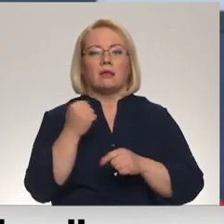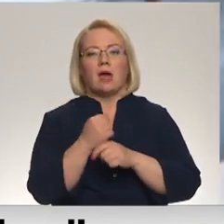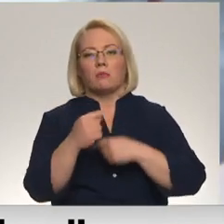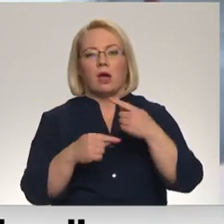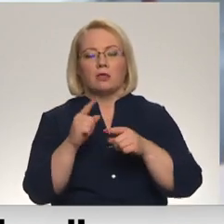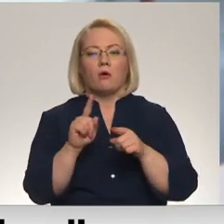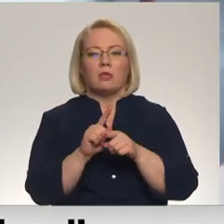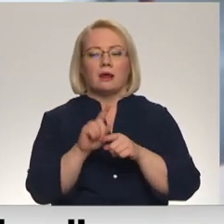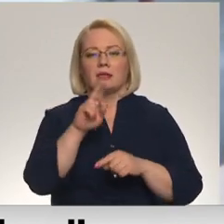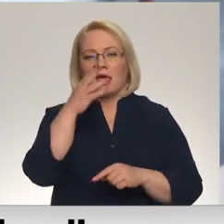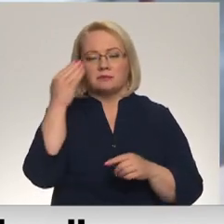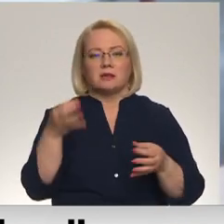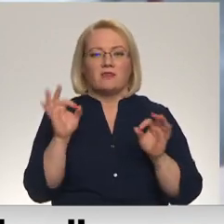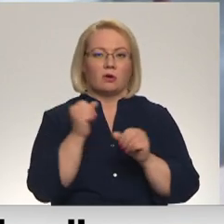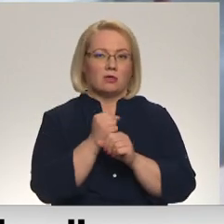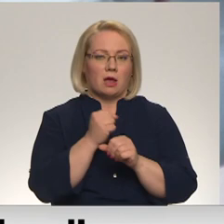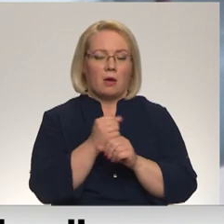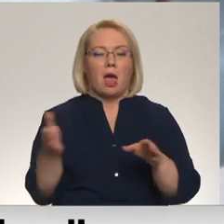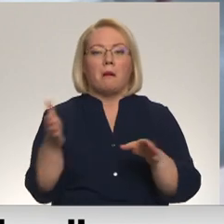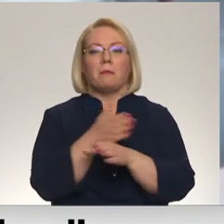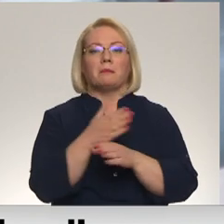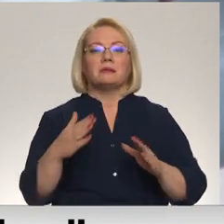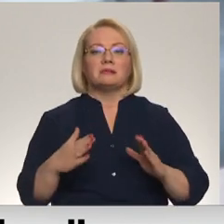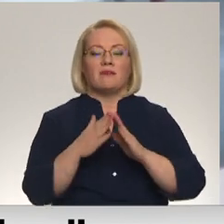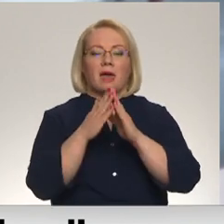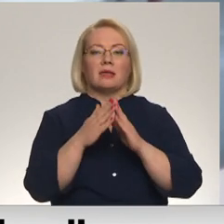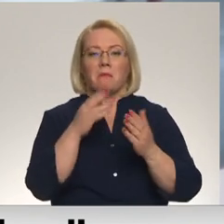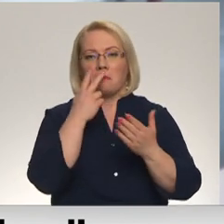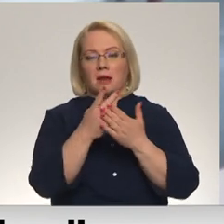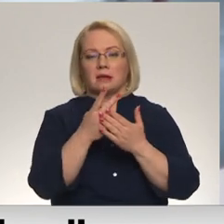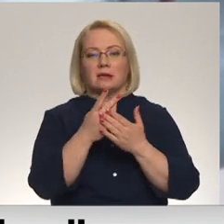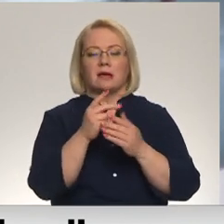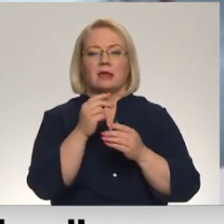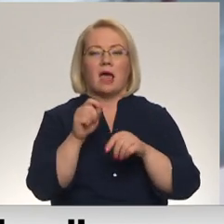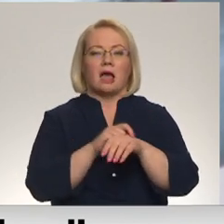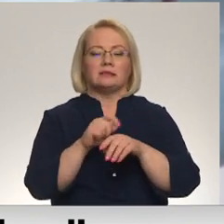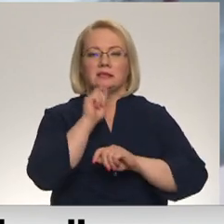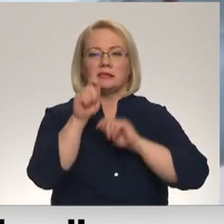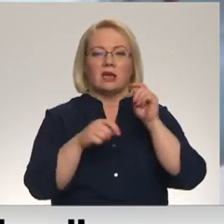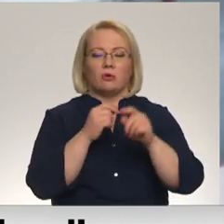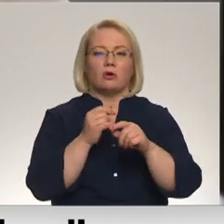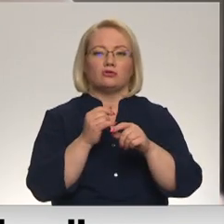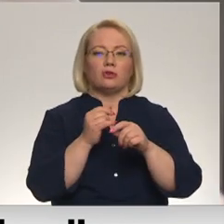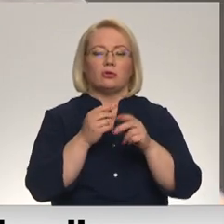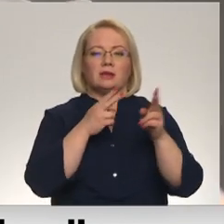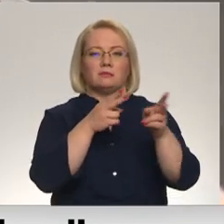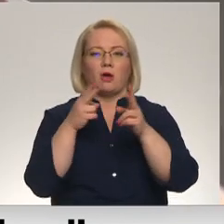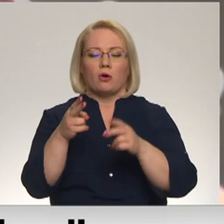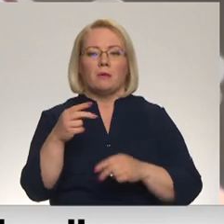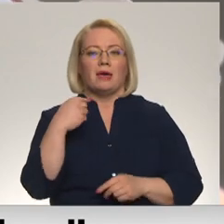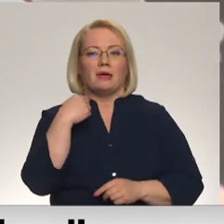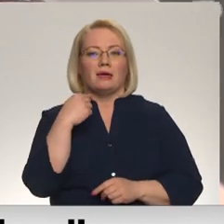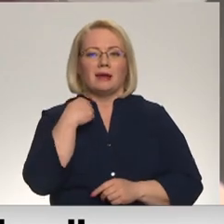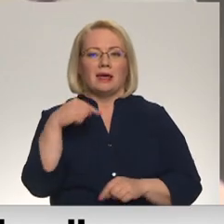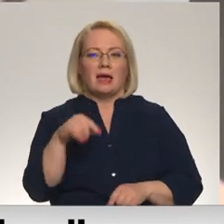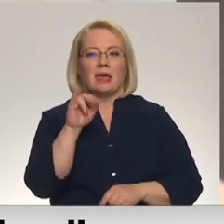svarīgo darbu. Pirmsvētkiem paredzēti asins ziedošanas izbraukumi. Rīt Rīgā pie IKEA un Lūdzā. Arī